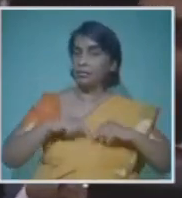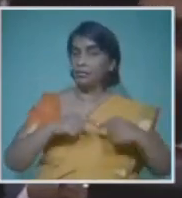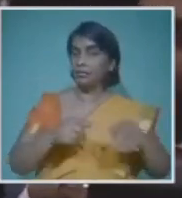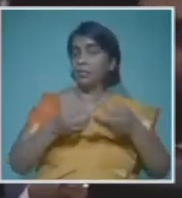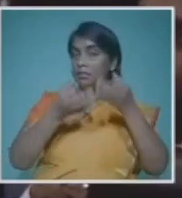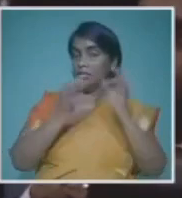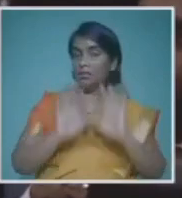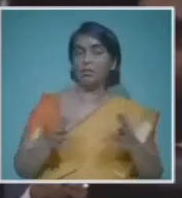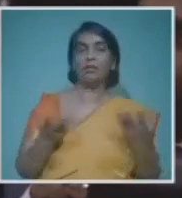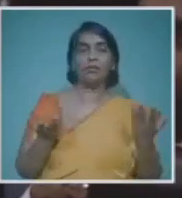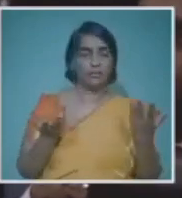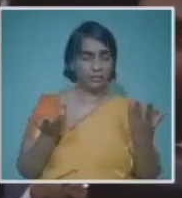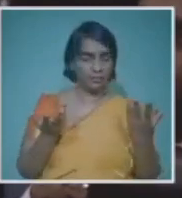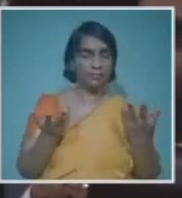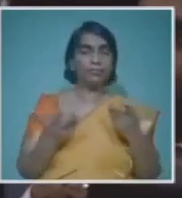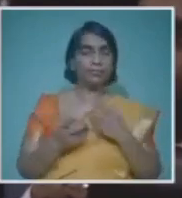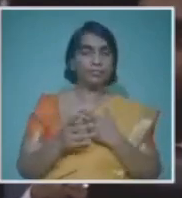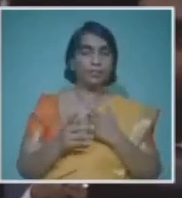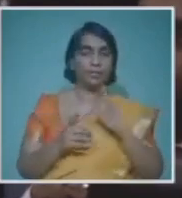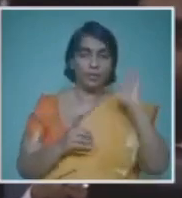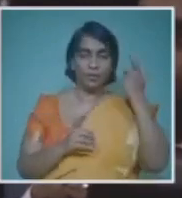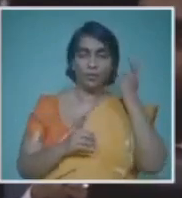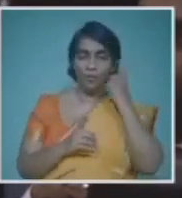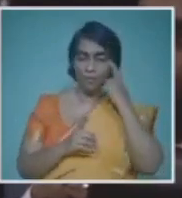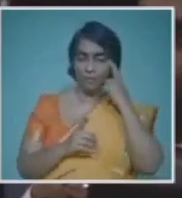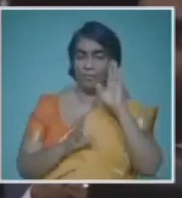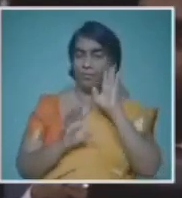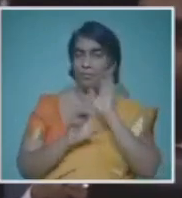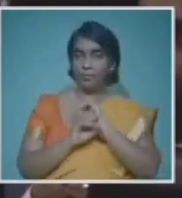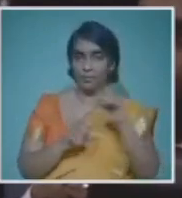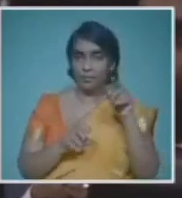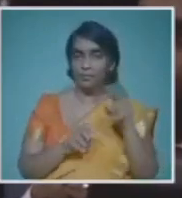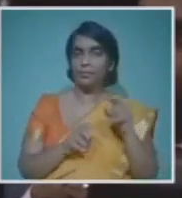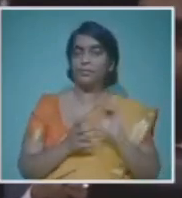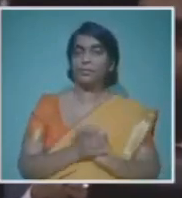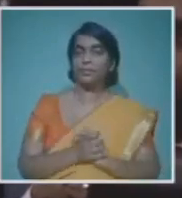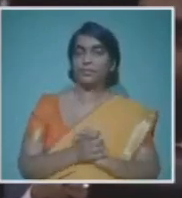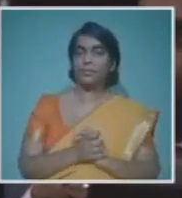හරියට සිද්ධ වෙනවා නම් අර ප්‍රසිද්ධ ප්‍රකාශයක් තිබෙන්නේ